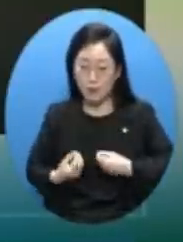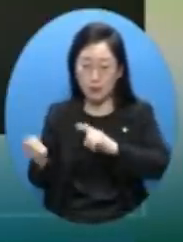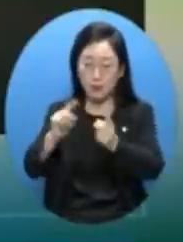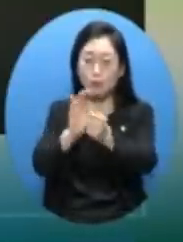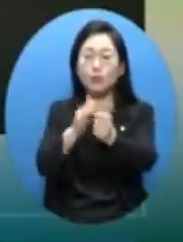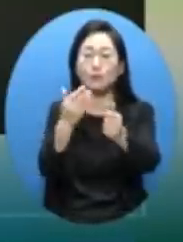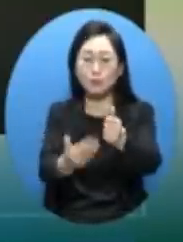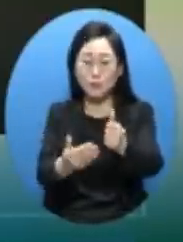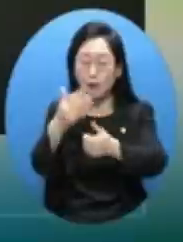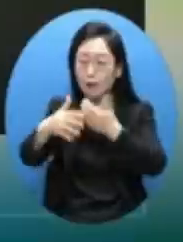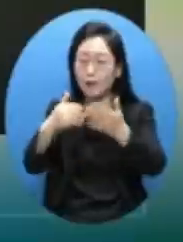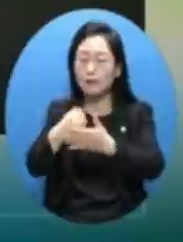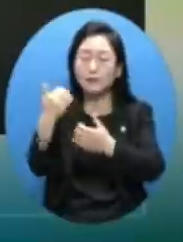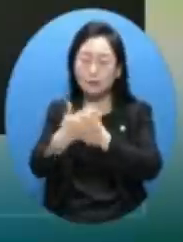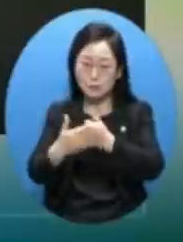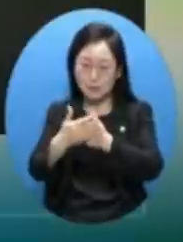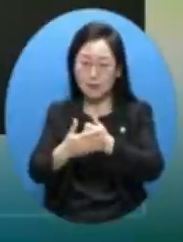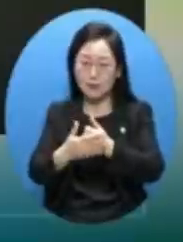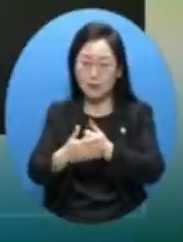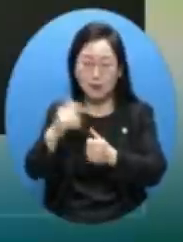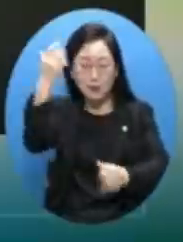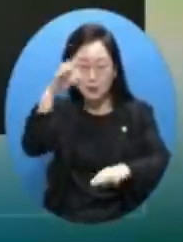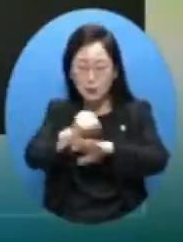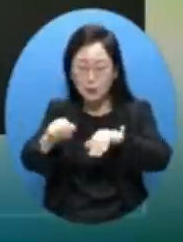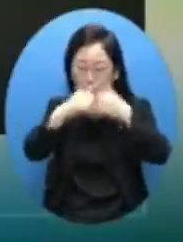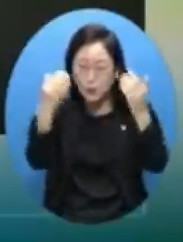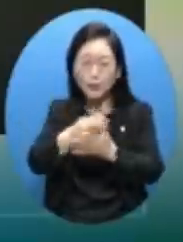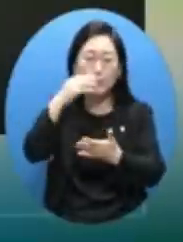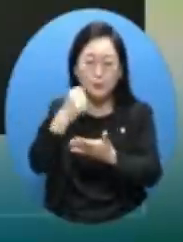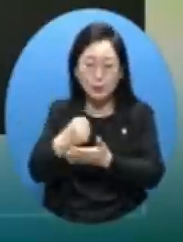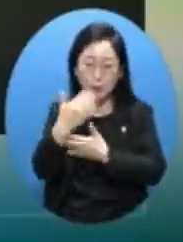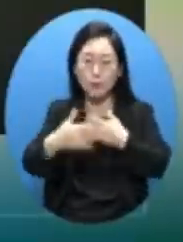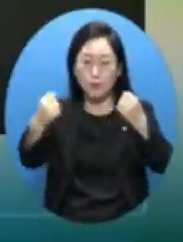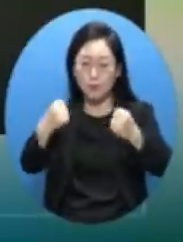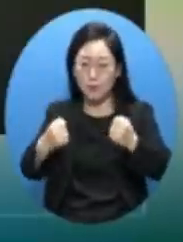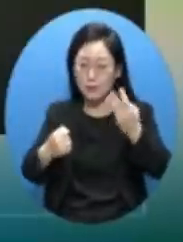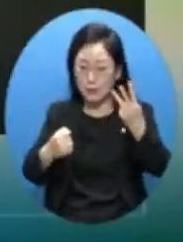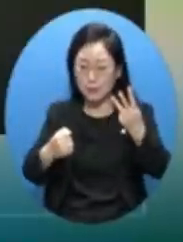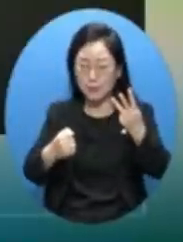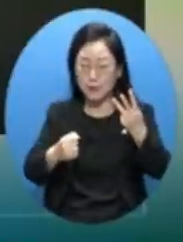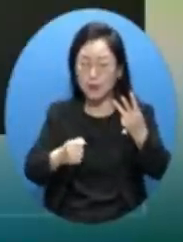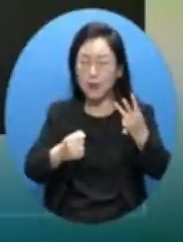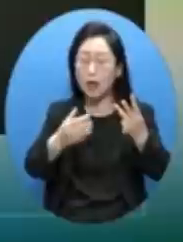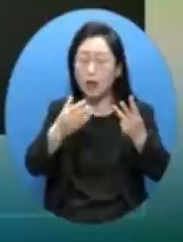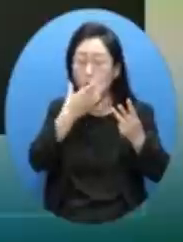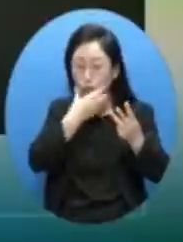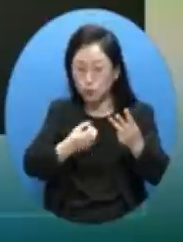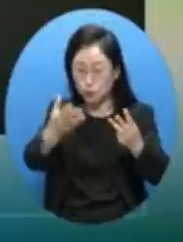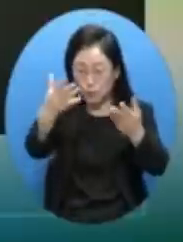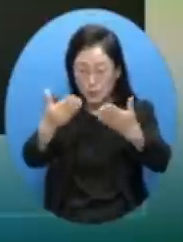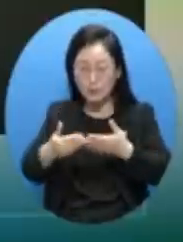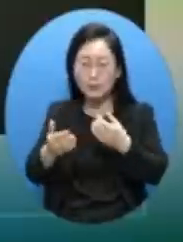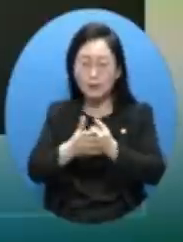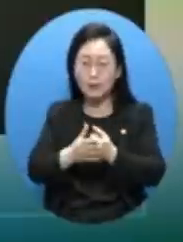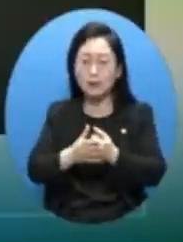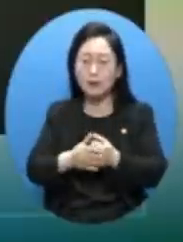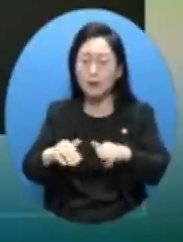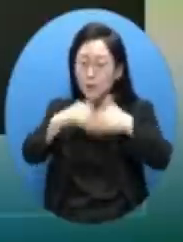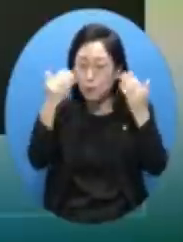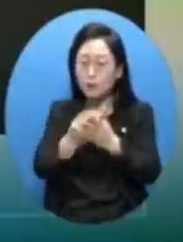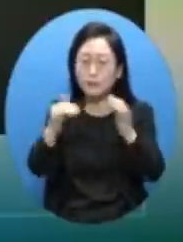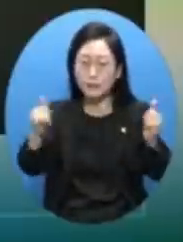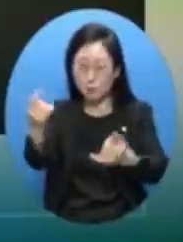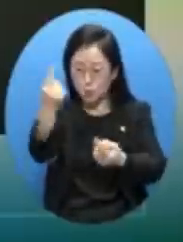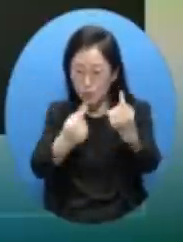은혜가 임했습니다. 영혼이 잘된 같이 범사를 되며 강간이 되는 삼박자 고뇌복음을 전할 때 많은 사람들이 병고침하고 가난과 주저